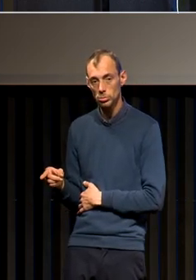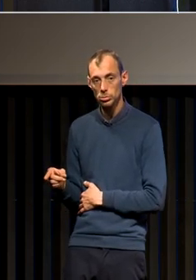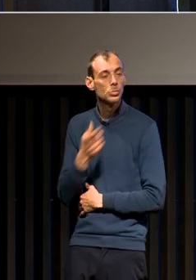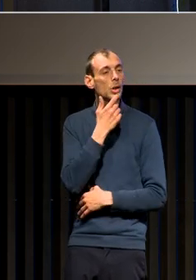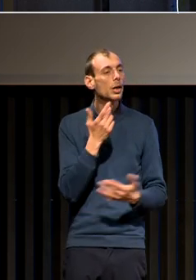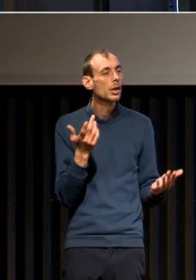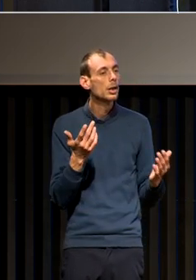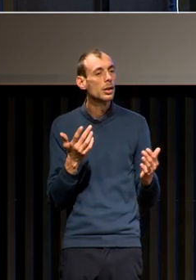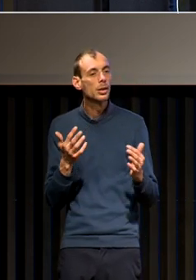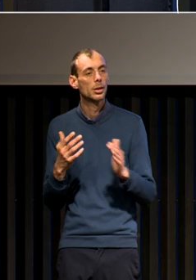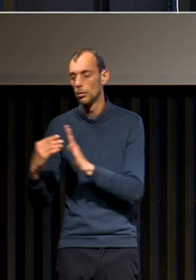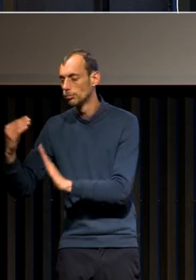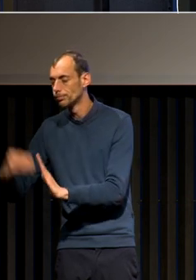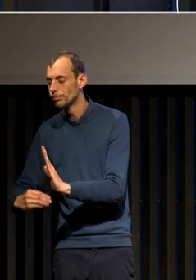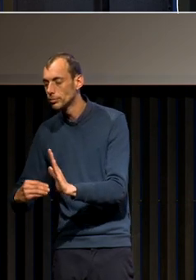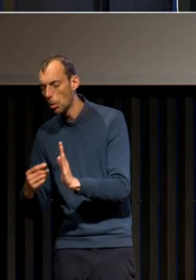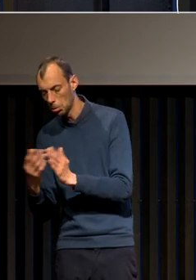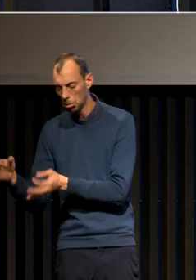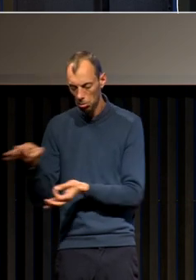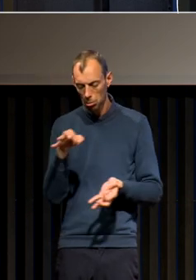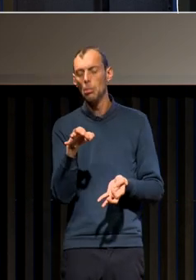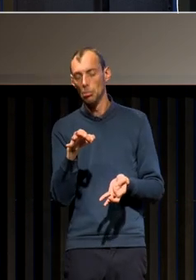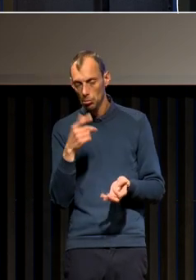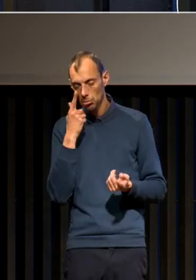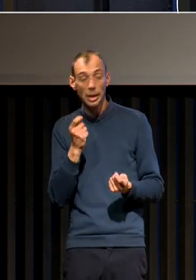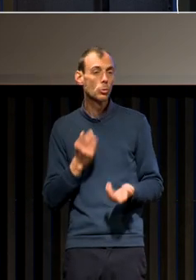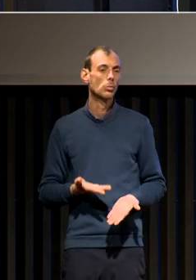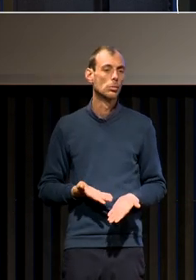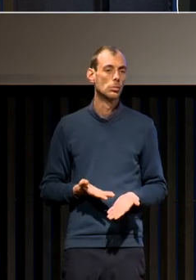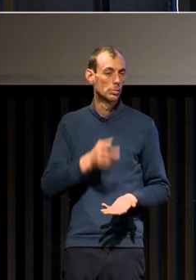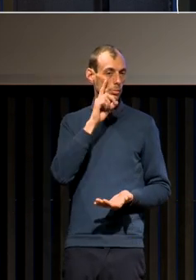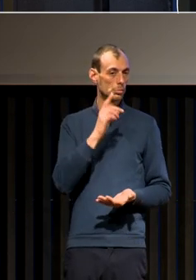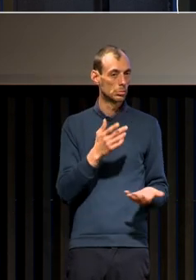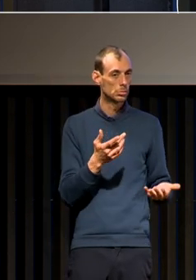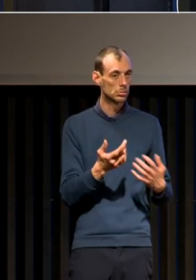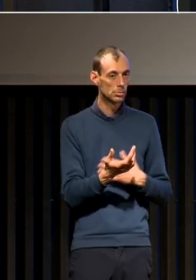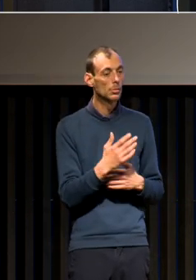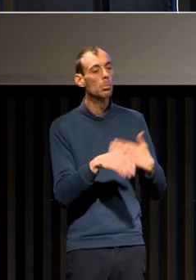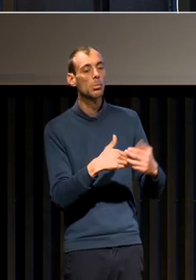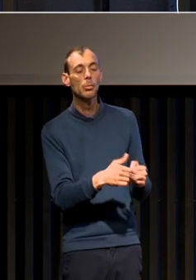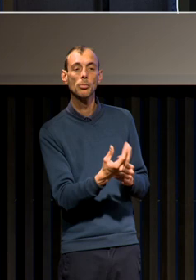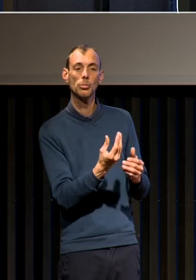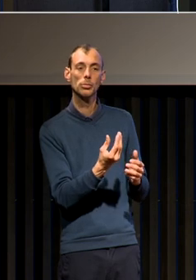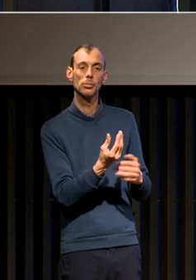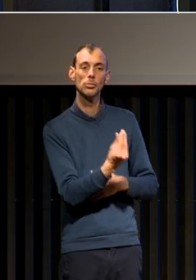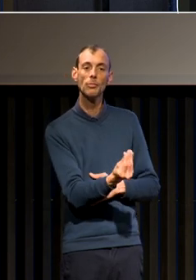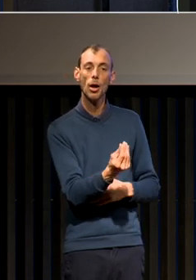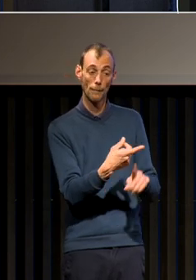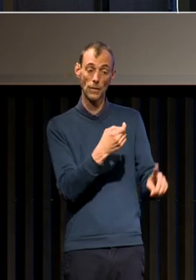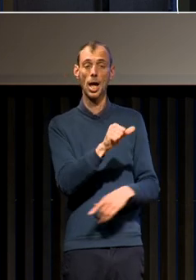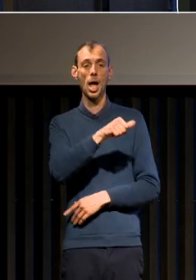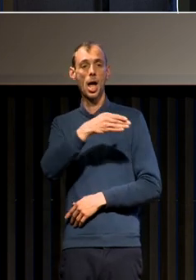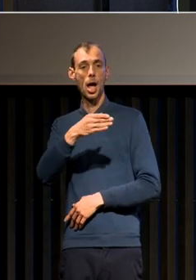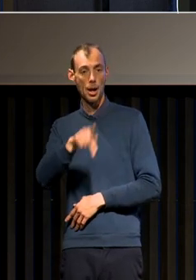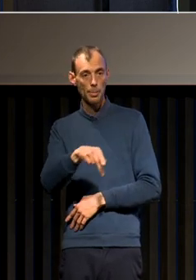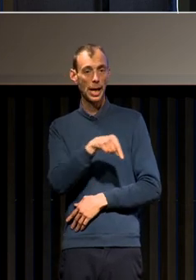que la première motivation des enfants issus d'un don pour connaître l'identité du donneur, c'est quelle a été